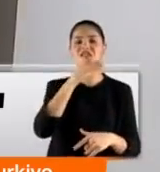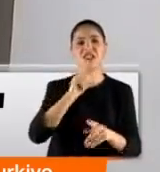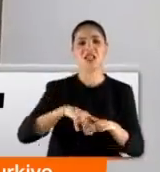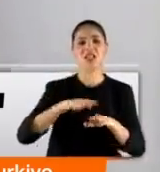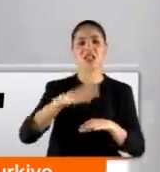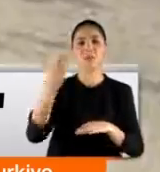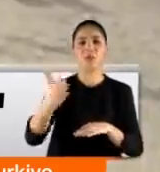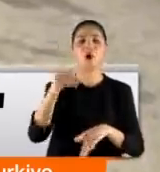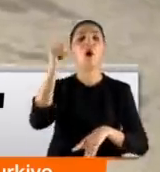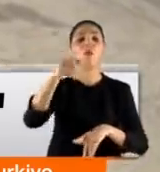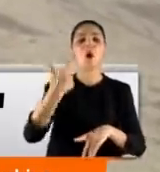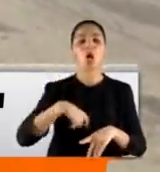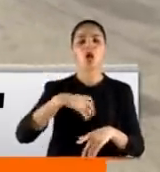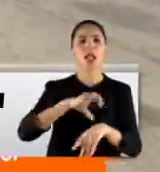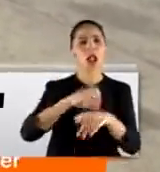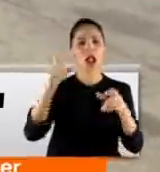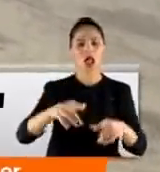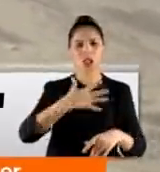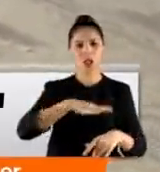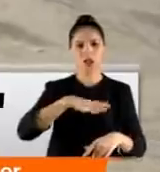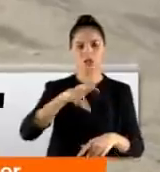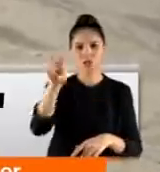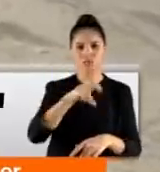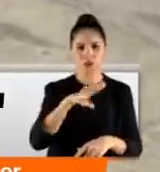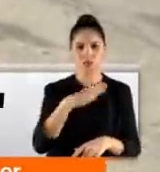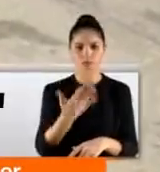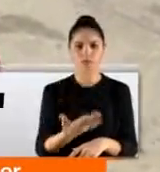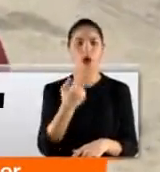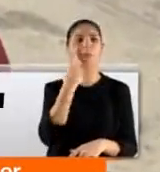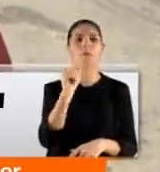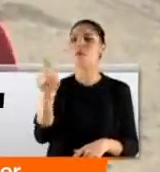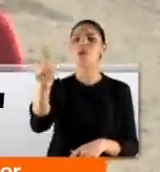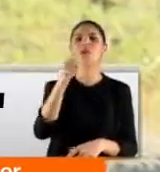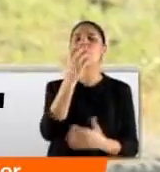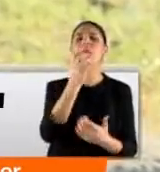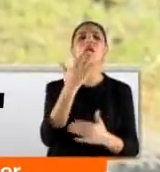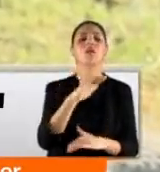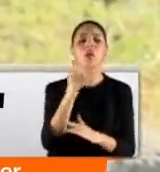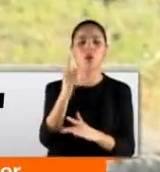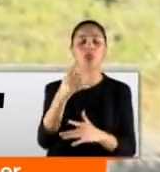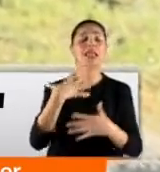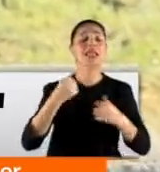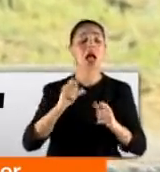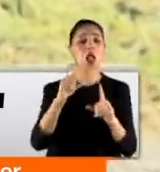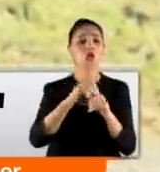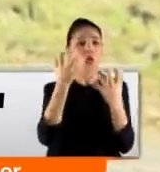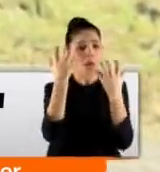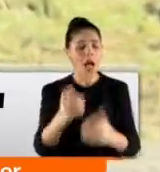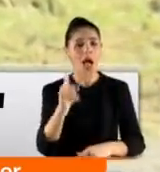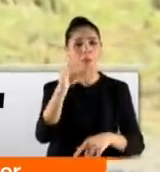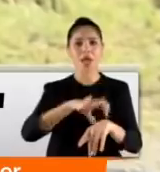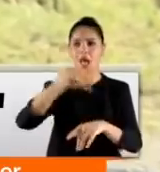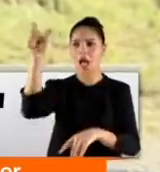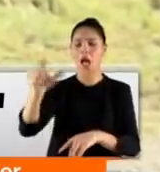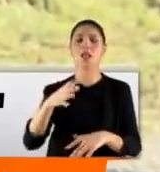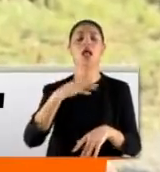bunu özel hastaneler talep ediyor. Aksi takdirde yani bakmıyor, seninle ilgilenmiyor yani. Sağlık durumu ağırlaşan bir hasta